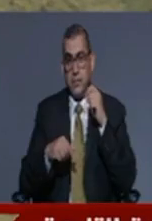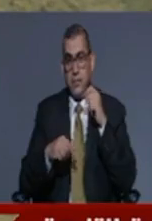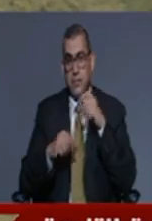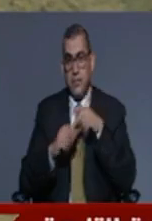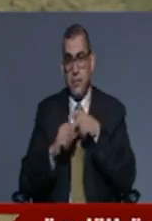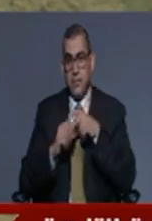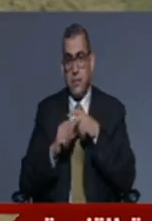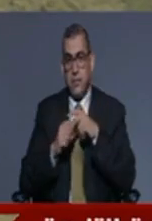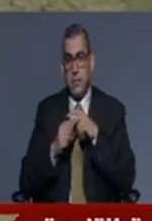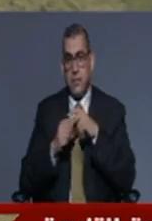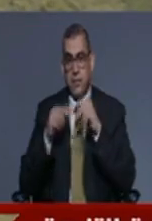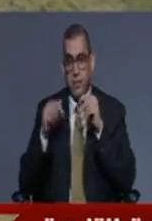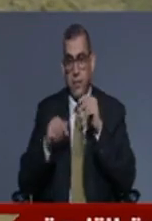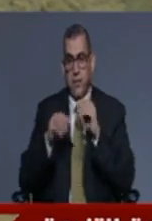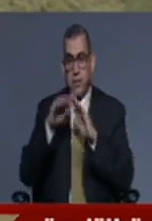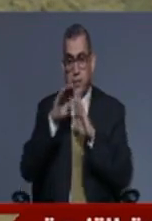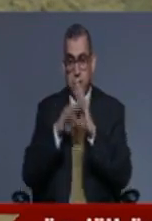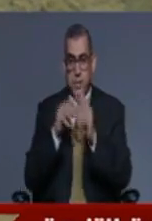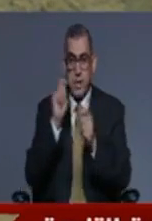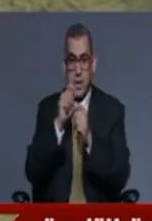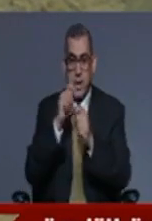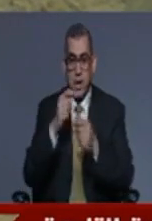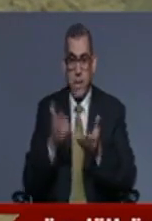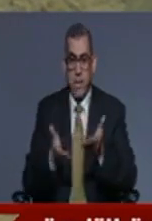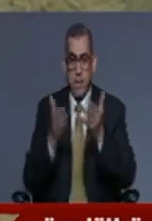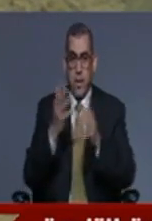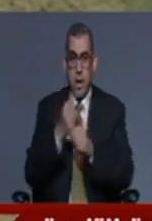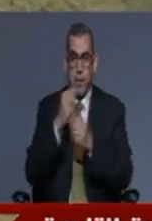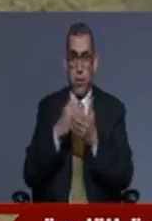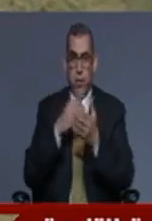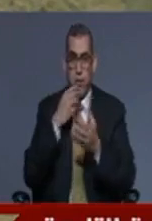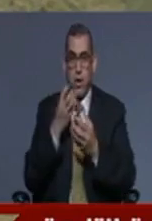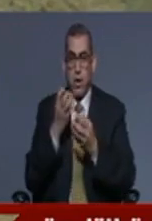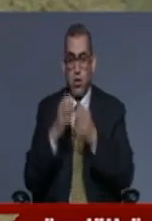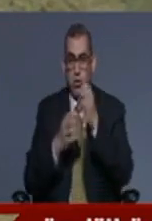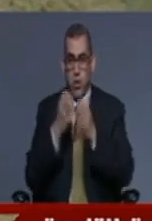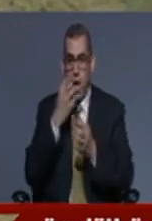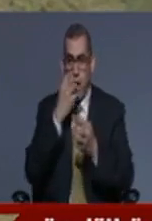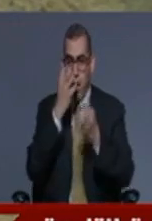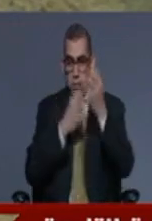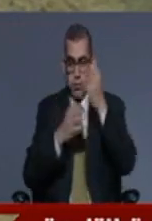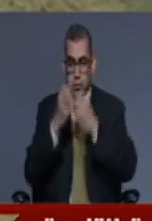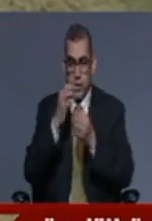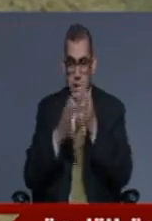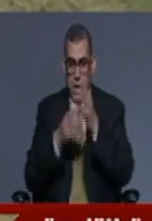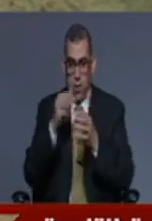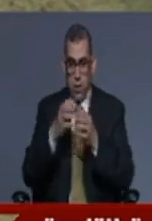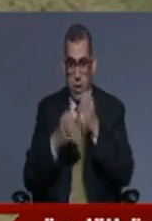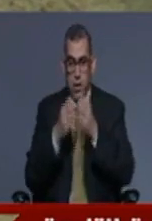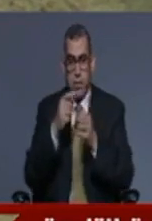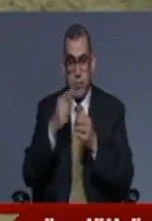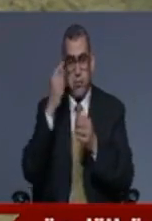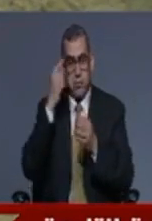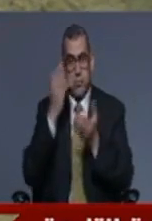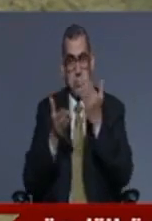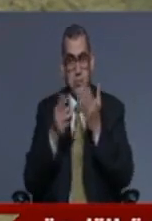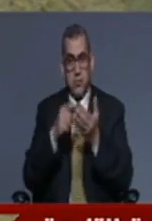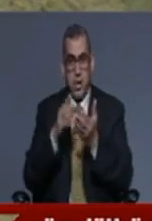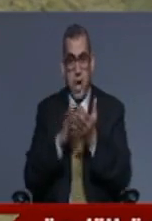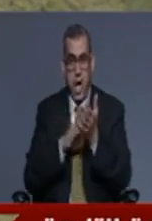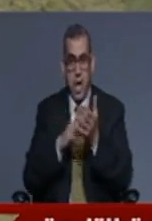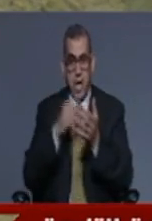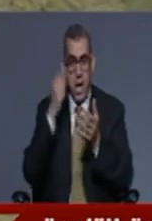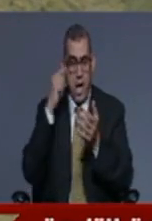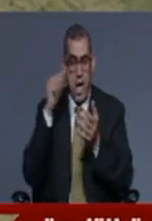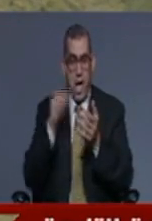في التنمية الصناعية القائمة على الوقود الأحفوري، ولكنها حكمة الرب الذي